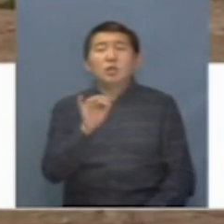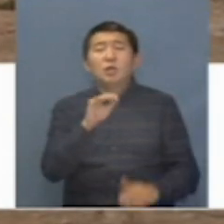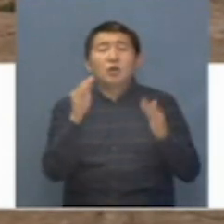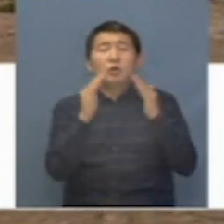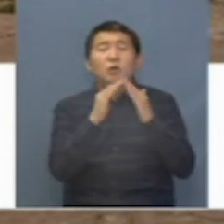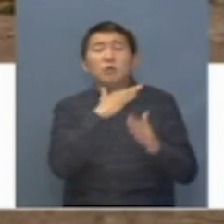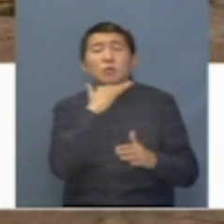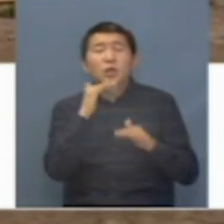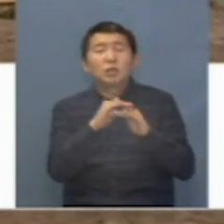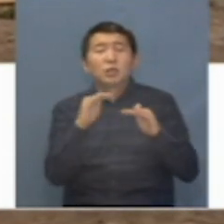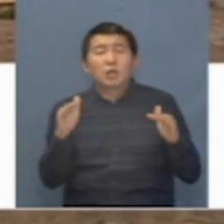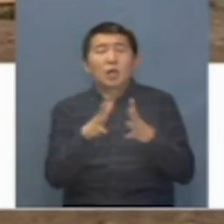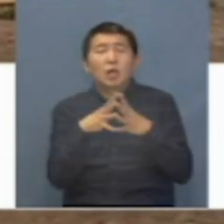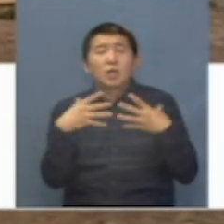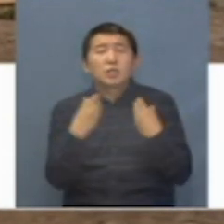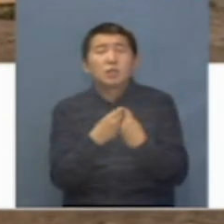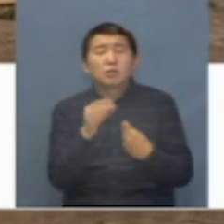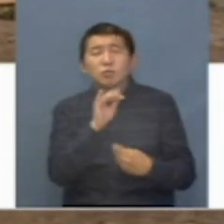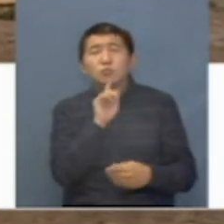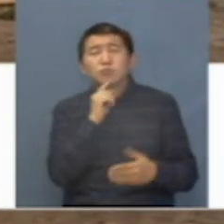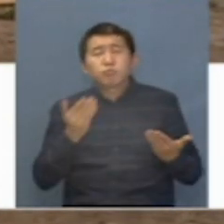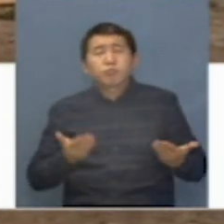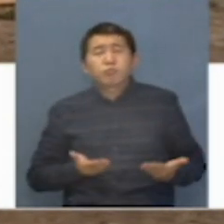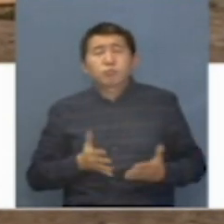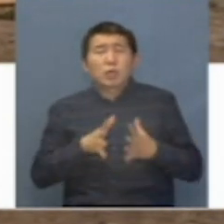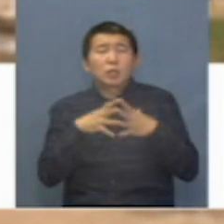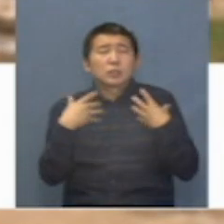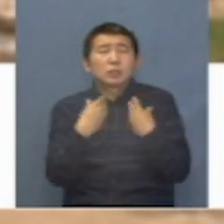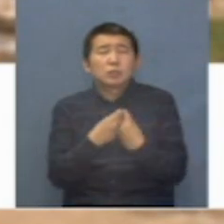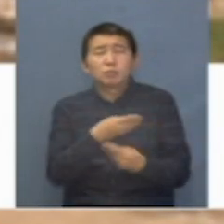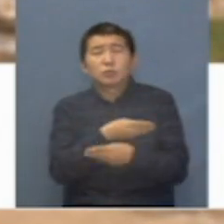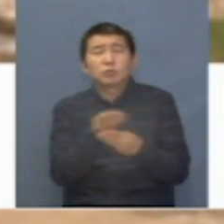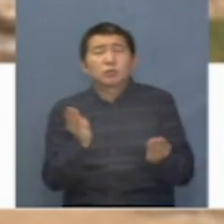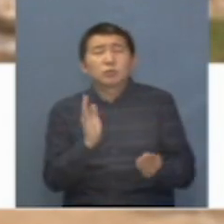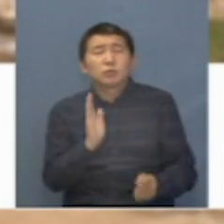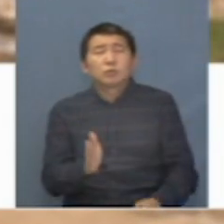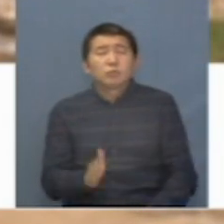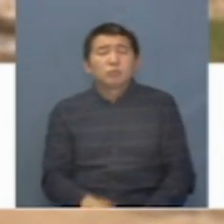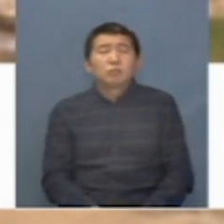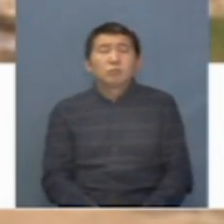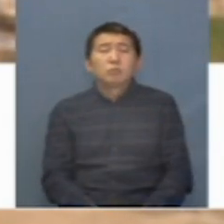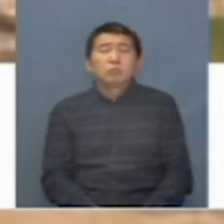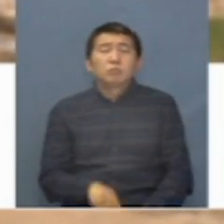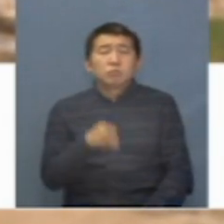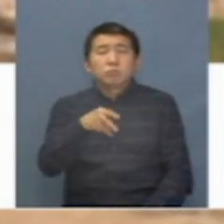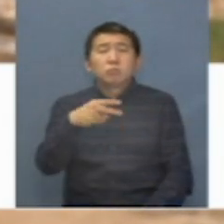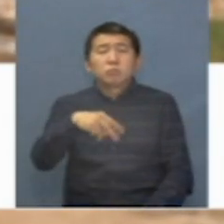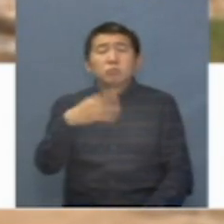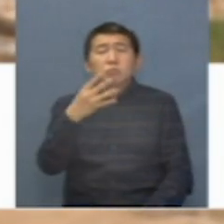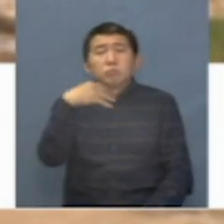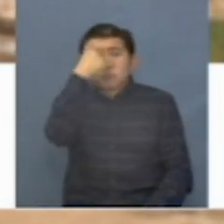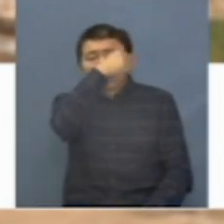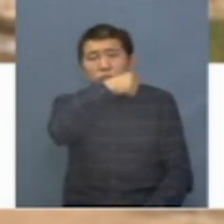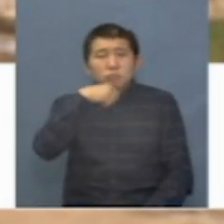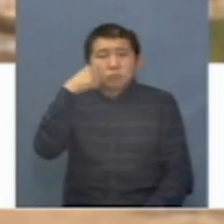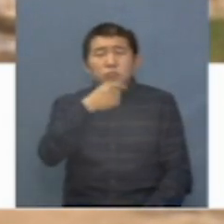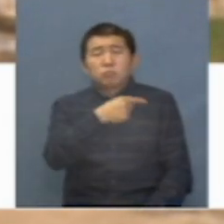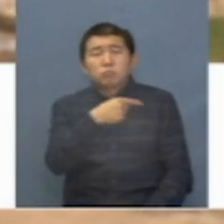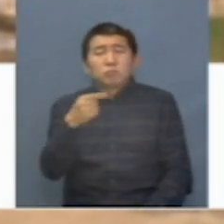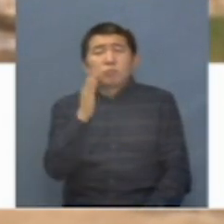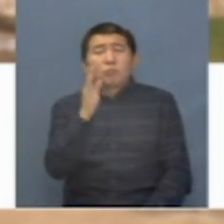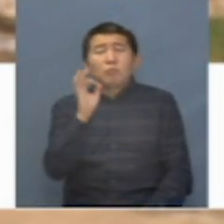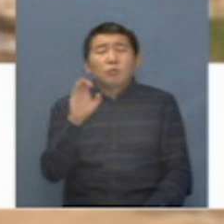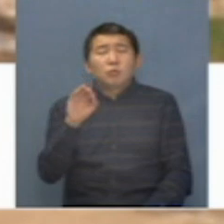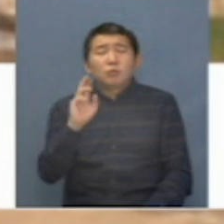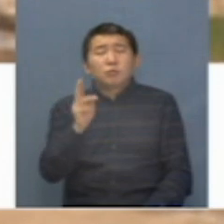балалы отбасылар мен халықтың әлеуметтік осал топтарына беріледі. На сегодняшний день 2024 жылы бір қабатты шығыс бағдарламасы аясында